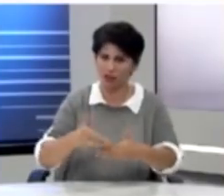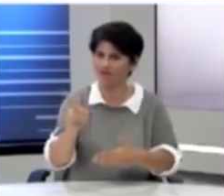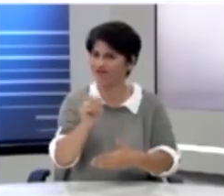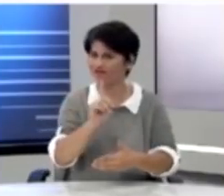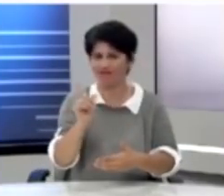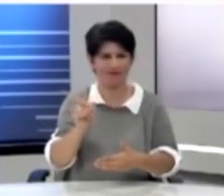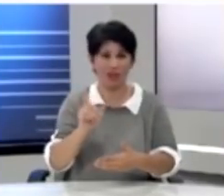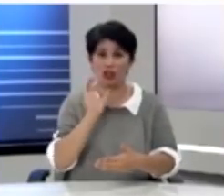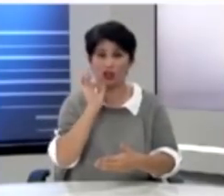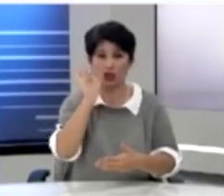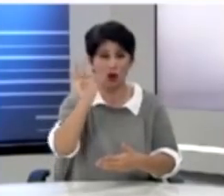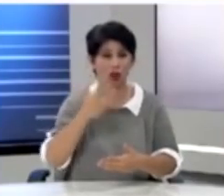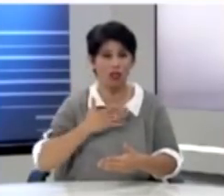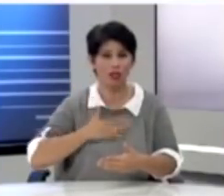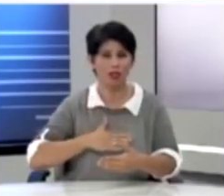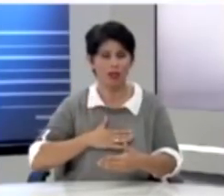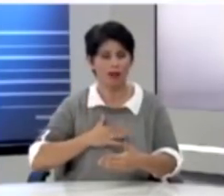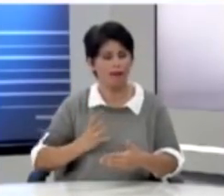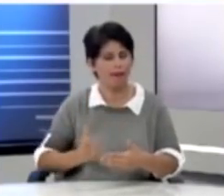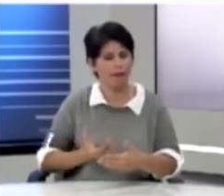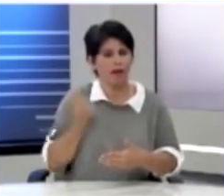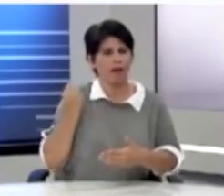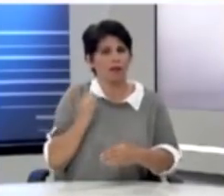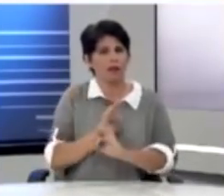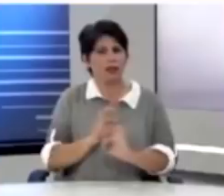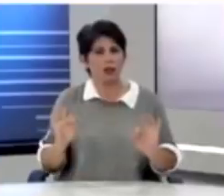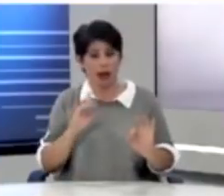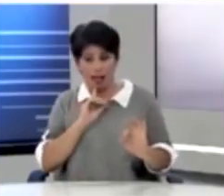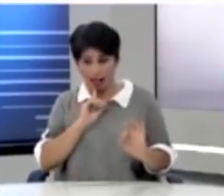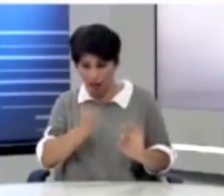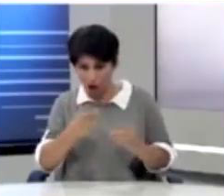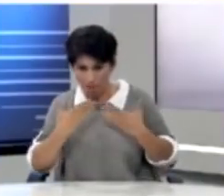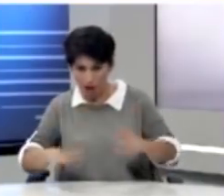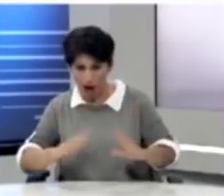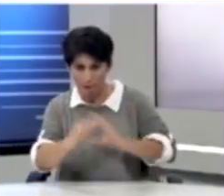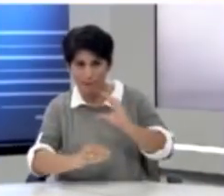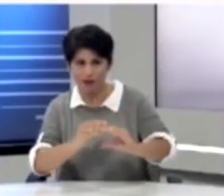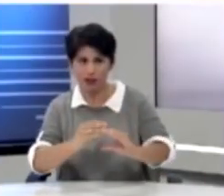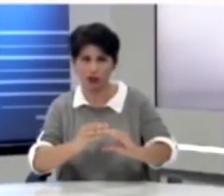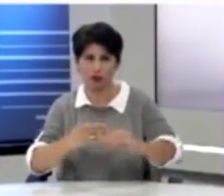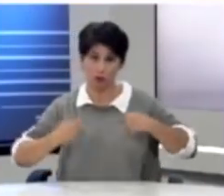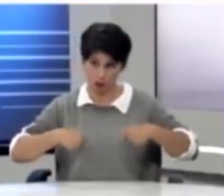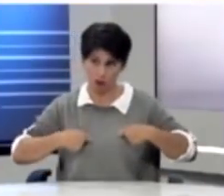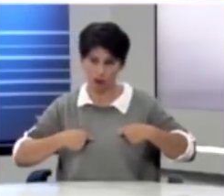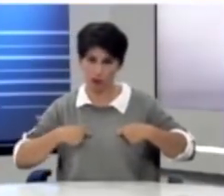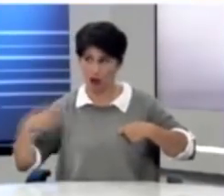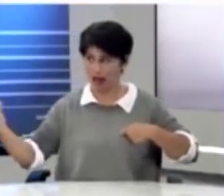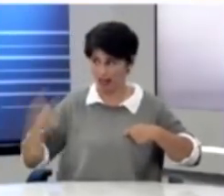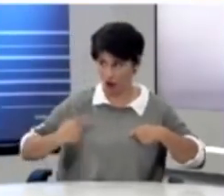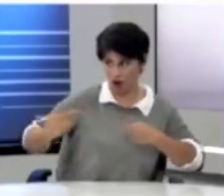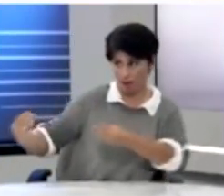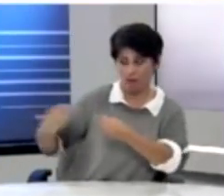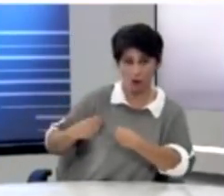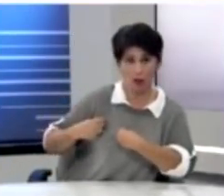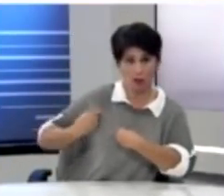διαδικασίας. Γίνεται για να διασφαλίσετε πως η εντολή σας, το μεγάλο κεφάλαιο, θα έχει